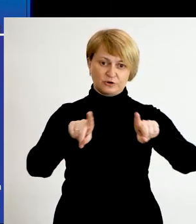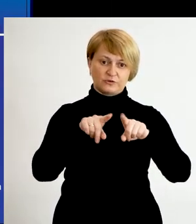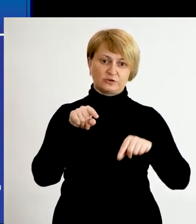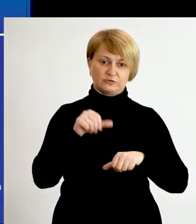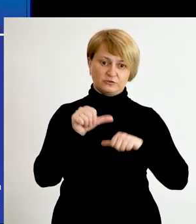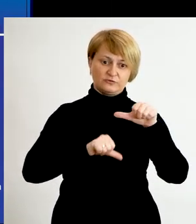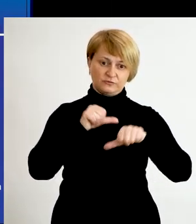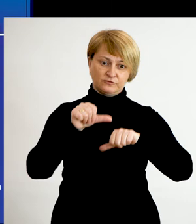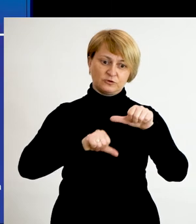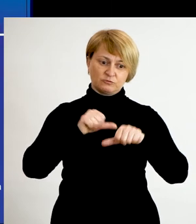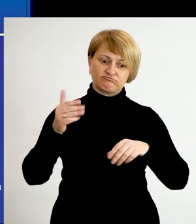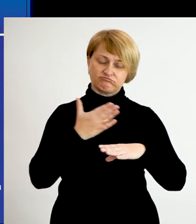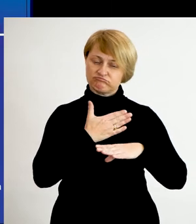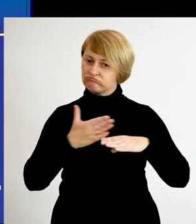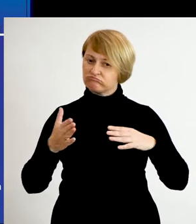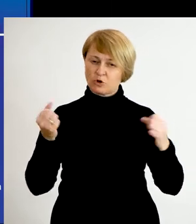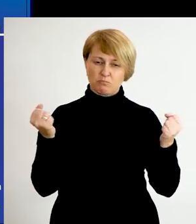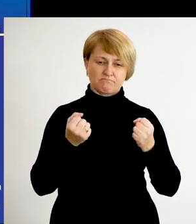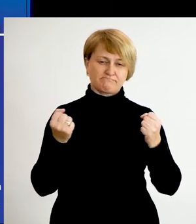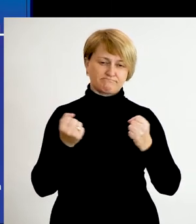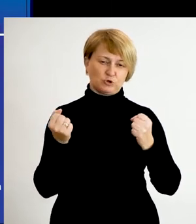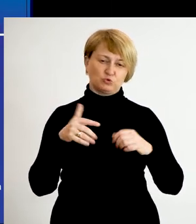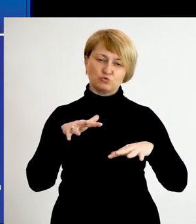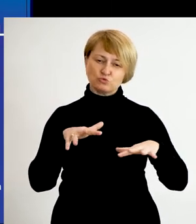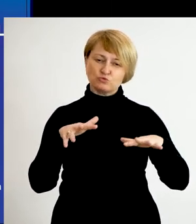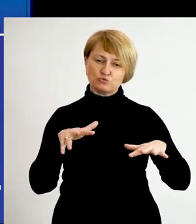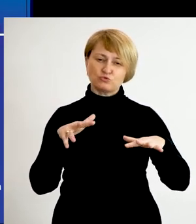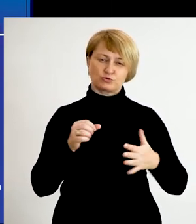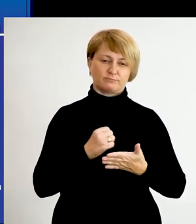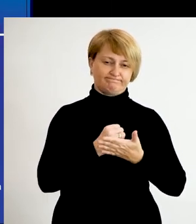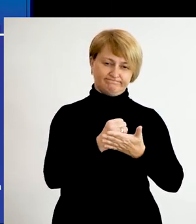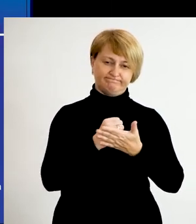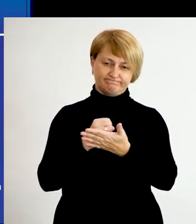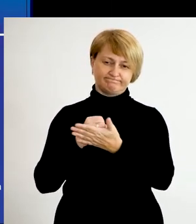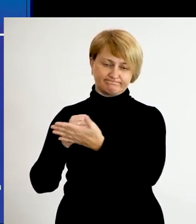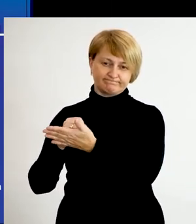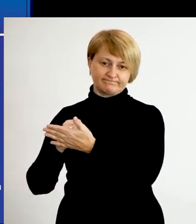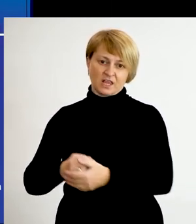roku, więc jest to dalej imponująca kwota.